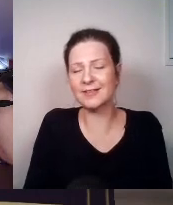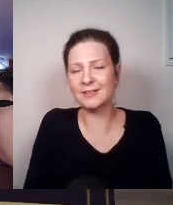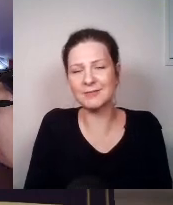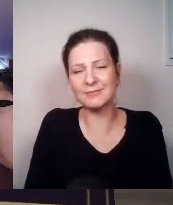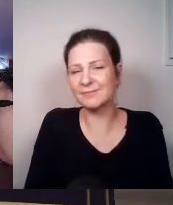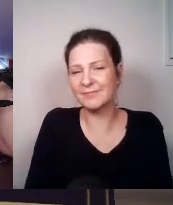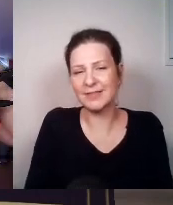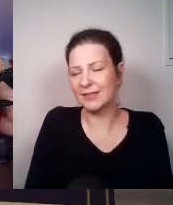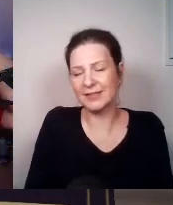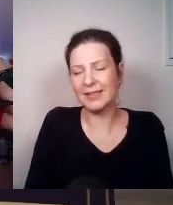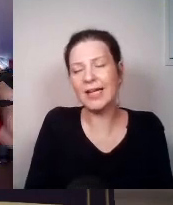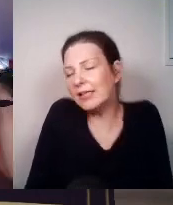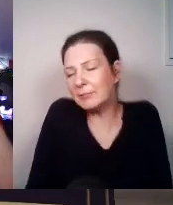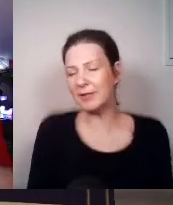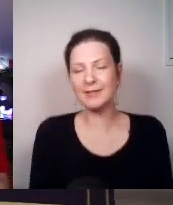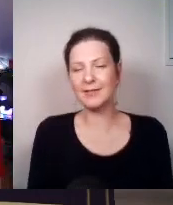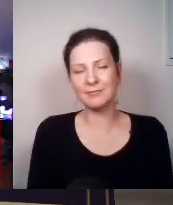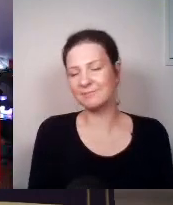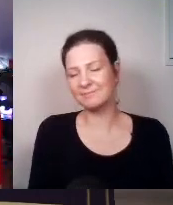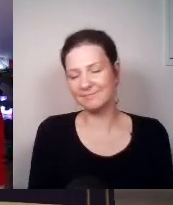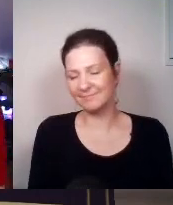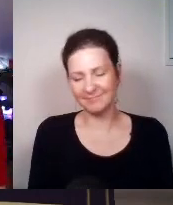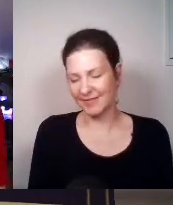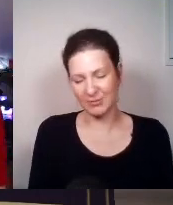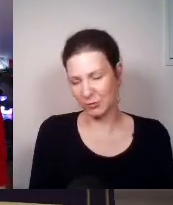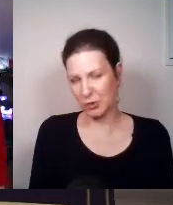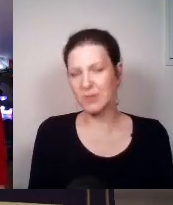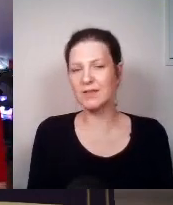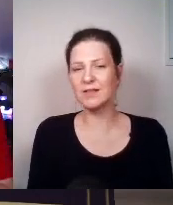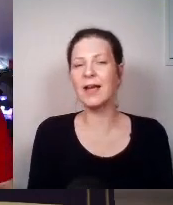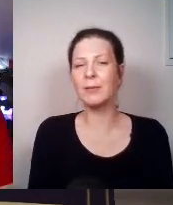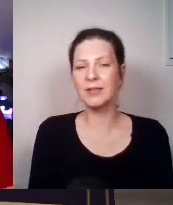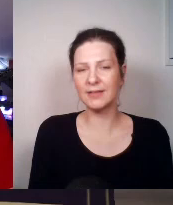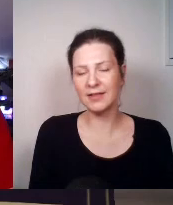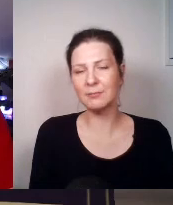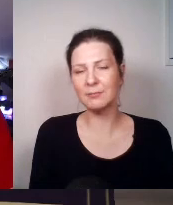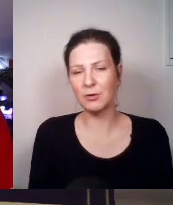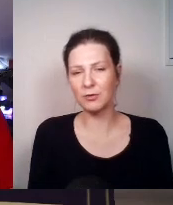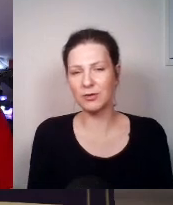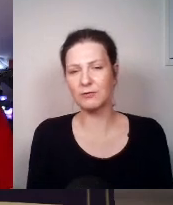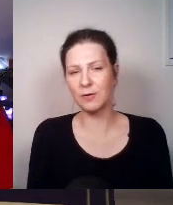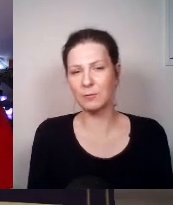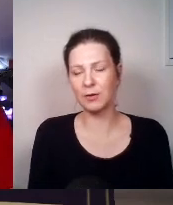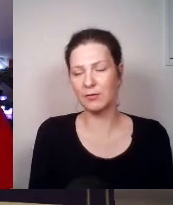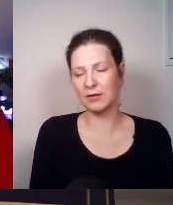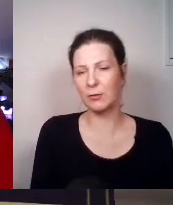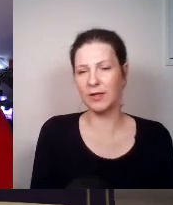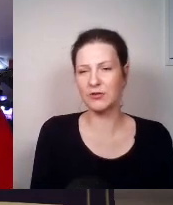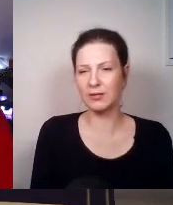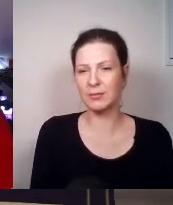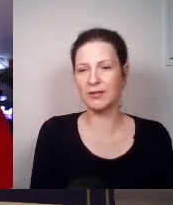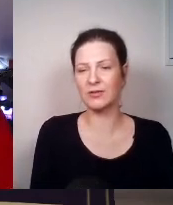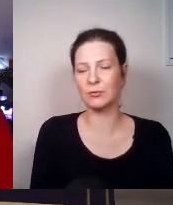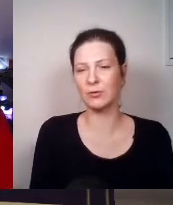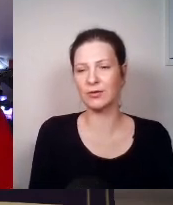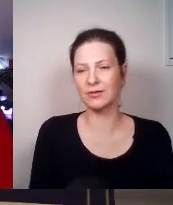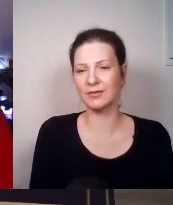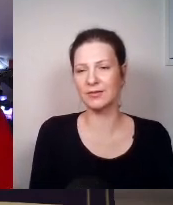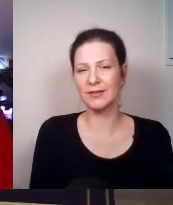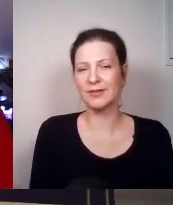sagen, nee, Karl Liebknecht, das unterstütze ich nicht, aber dann eben auch den freundlichen Brief an den Kollegen Scheidemann